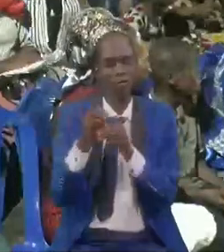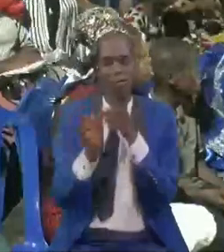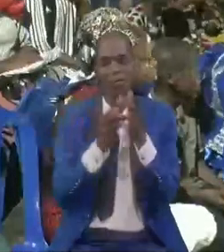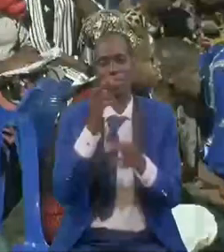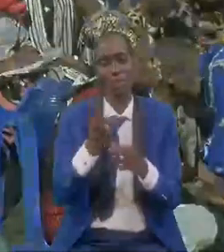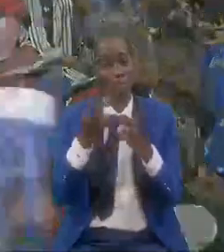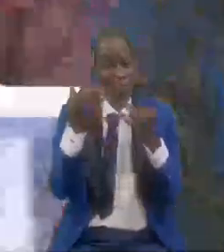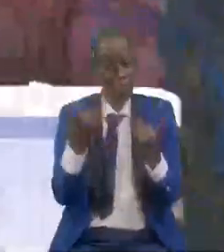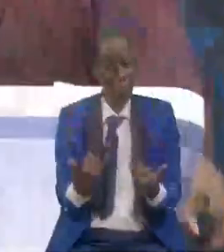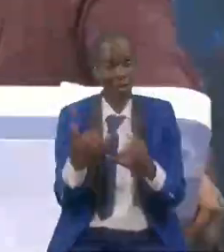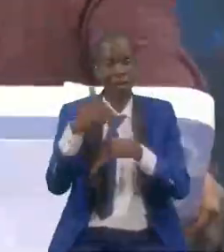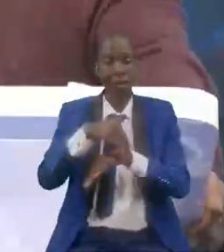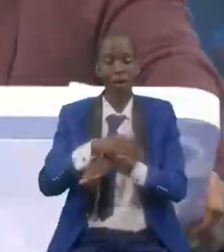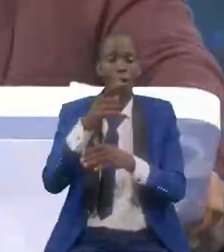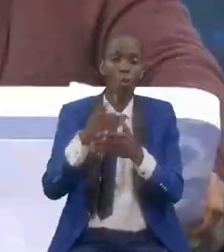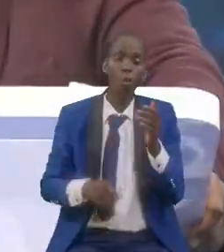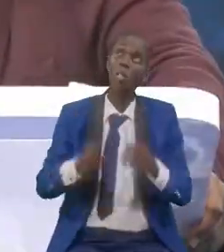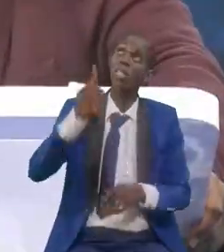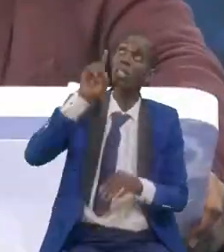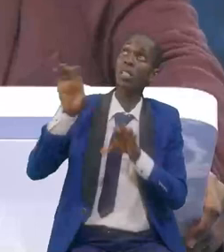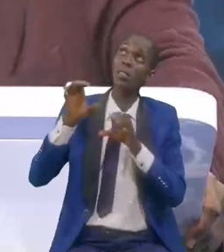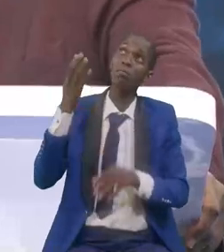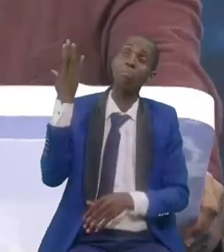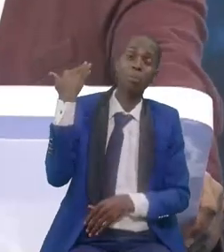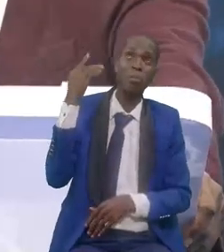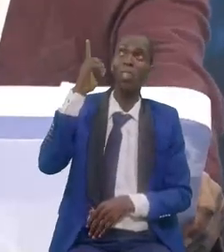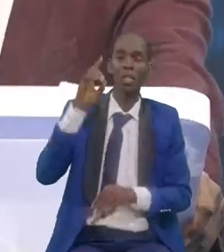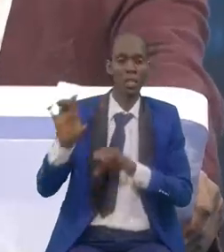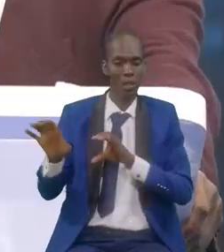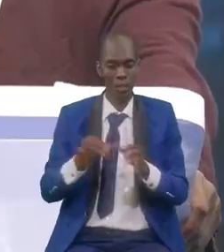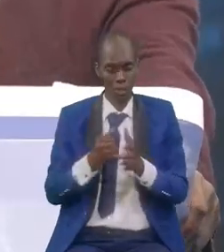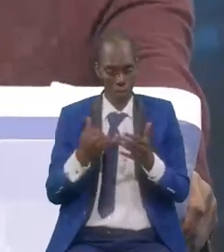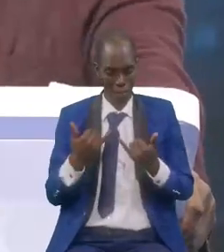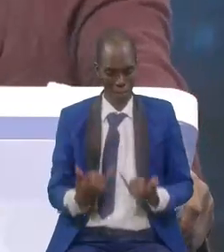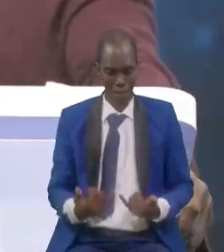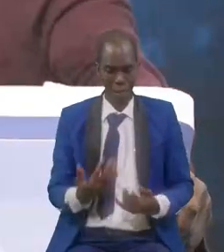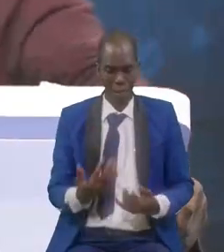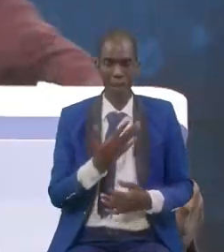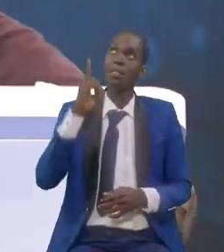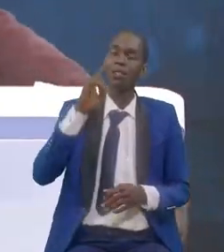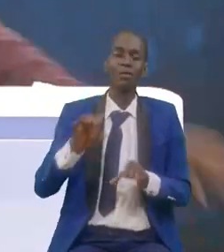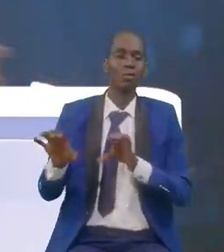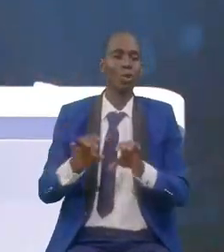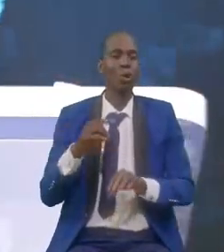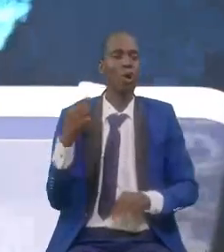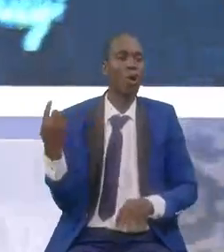soir, ce qu'il a fait avant, il le fait maintenant. Et il le fera